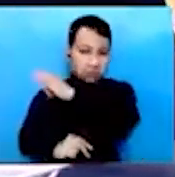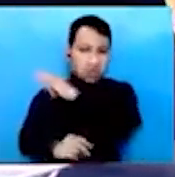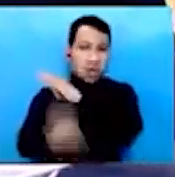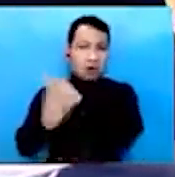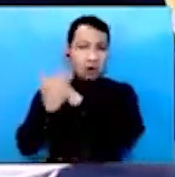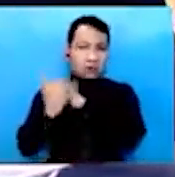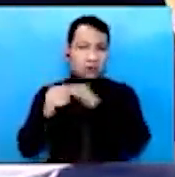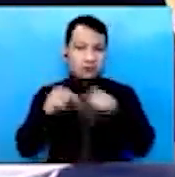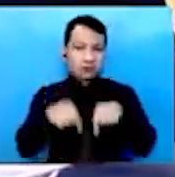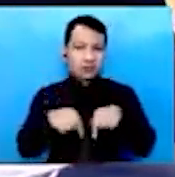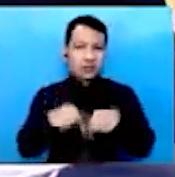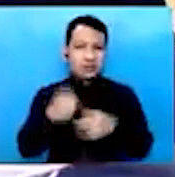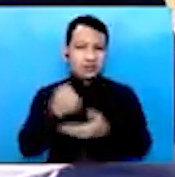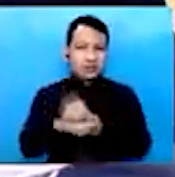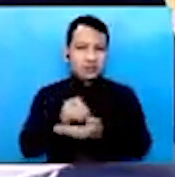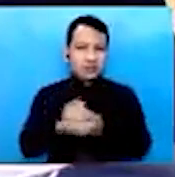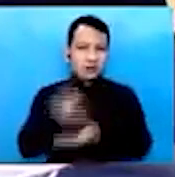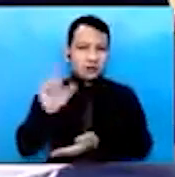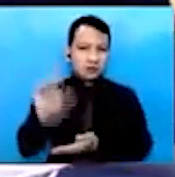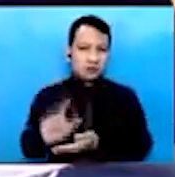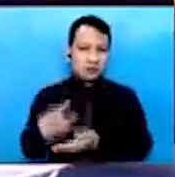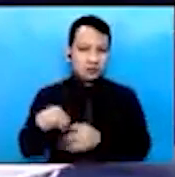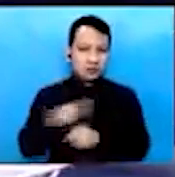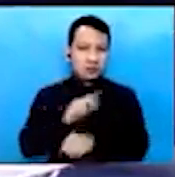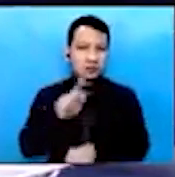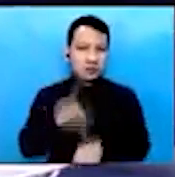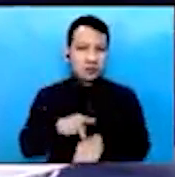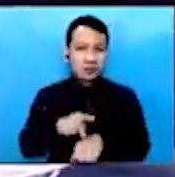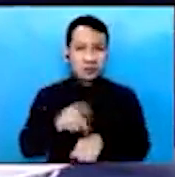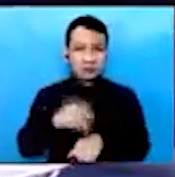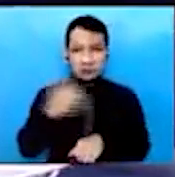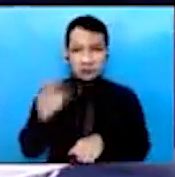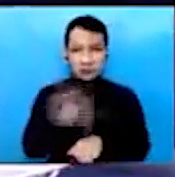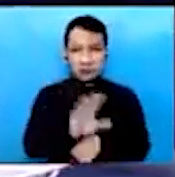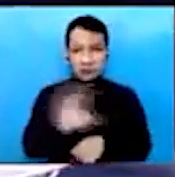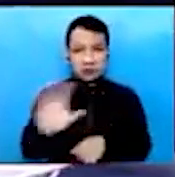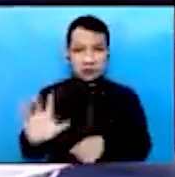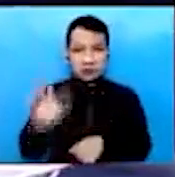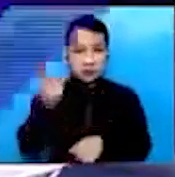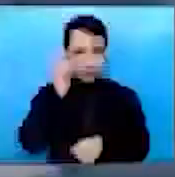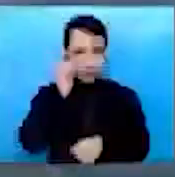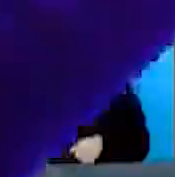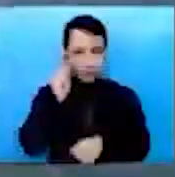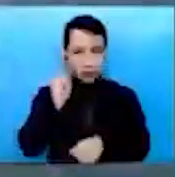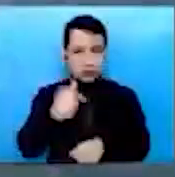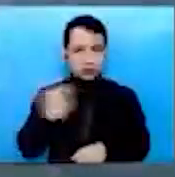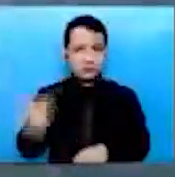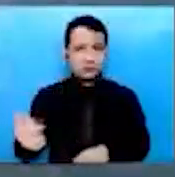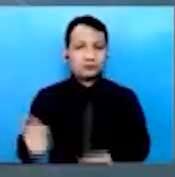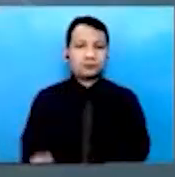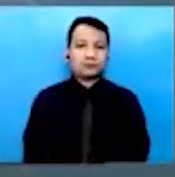dehado sila sa kanilang kinikita dito sa Pilipinas. Nasa frontline ng balitang yan si Camille Samonte.